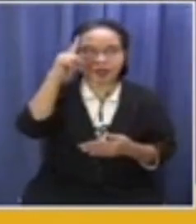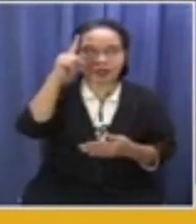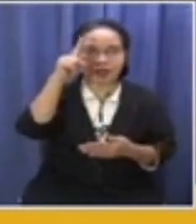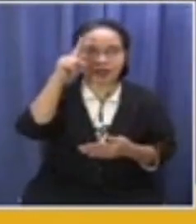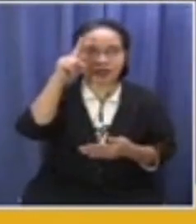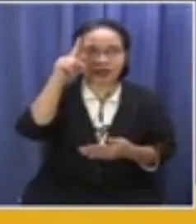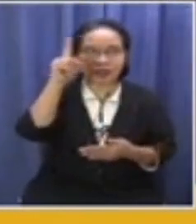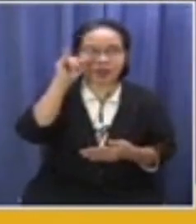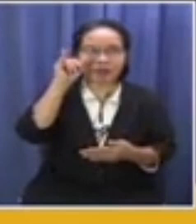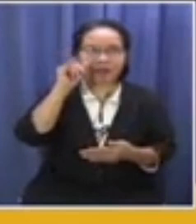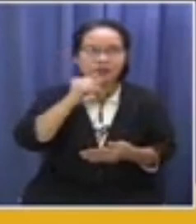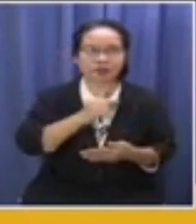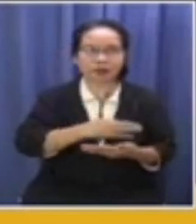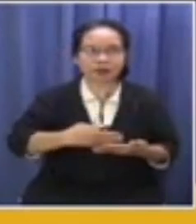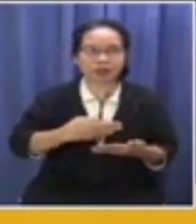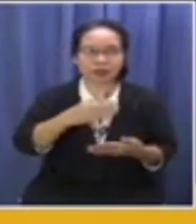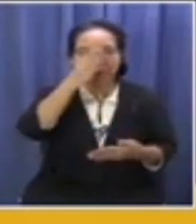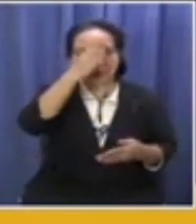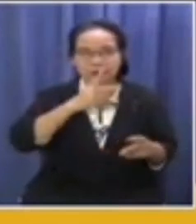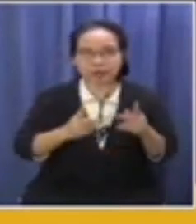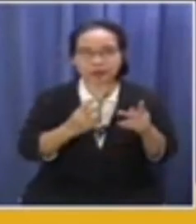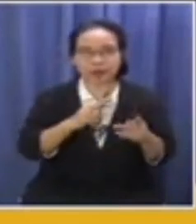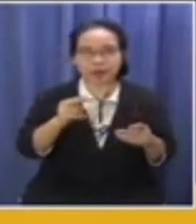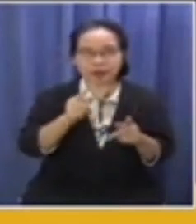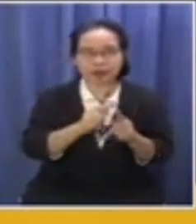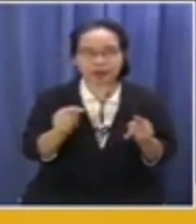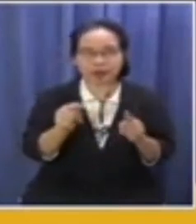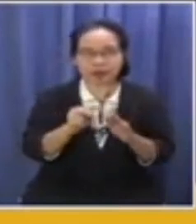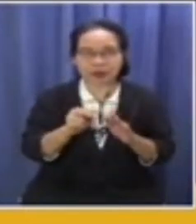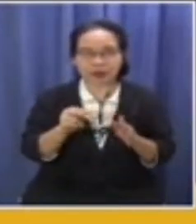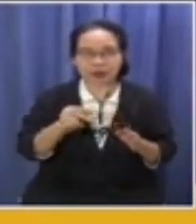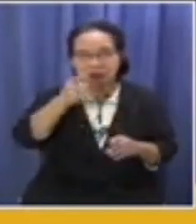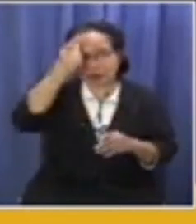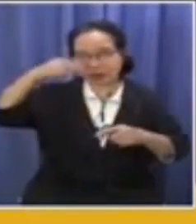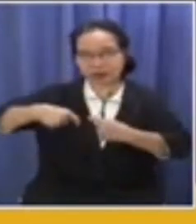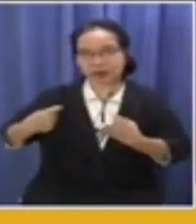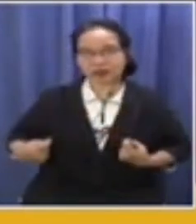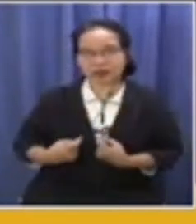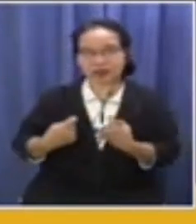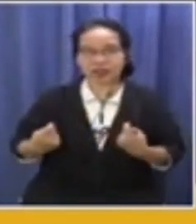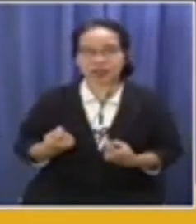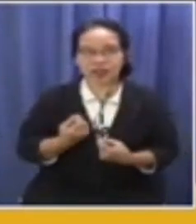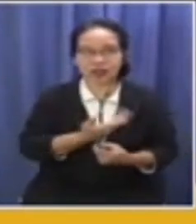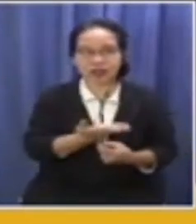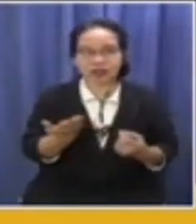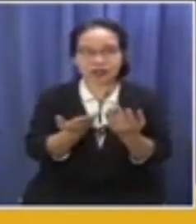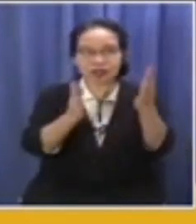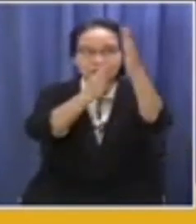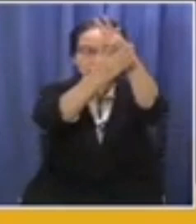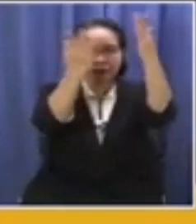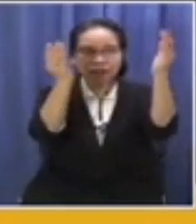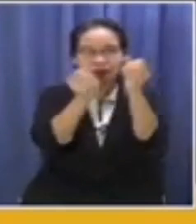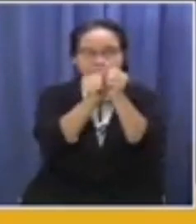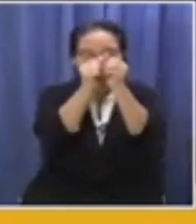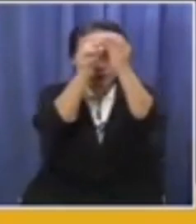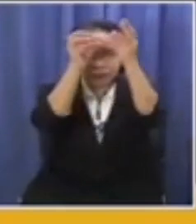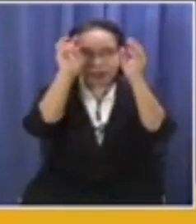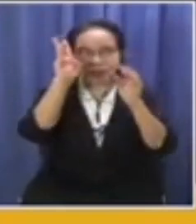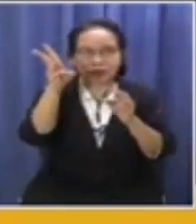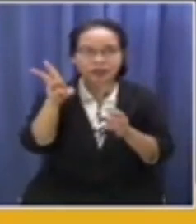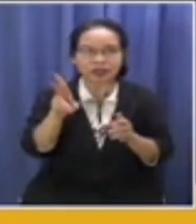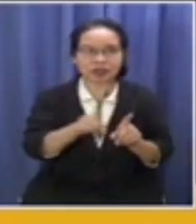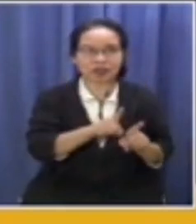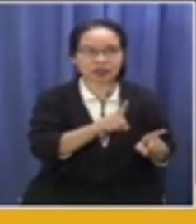ipatawad ninyo sa mga tao ang kanilang mga kasalanan ay patatawarin naman kayo ng inyong Ama sa